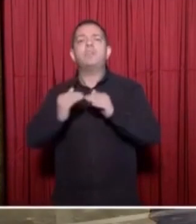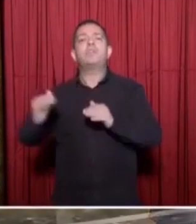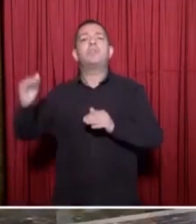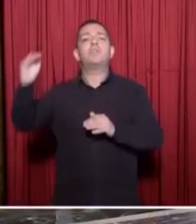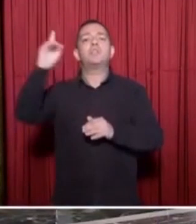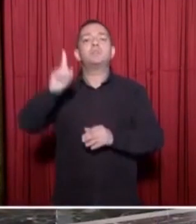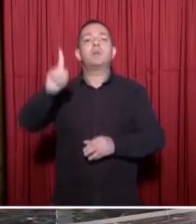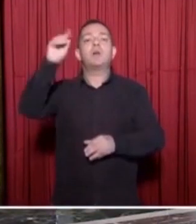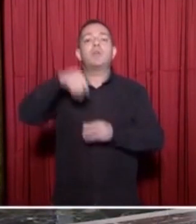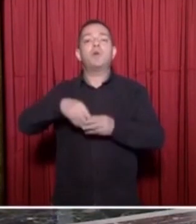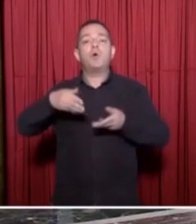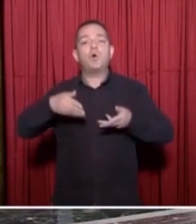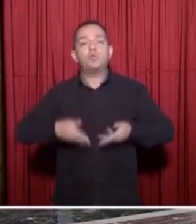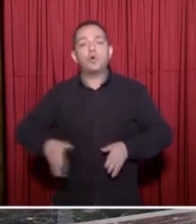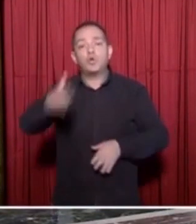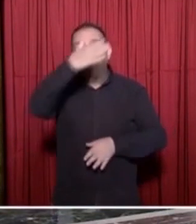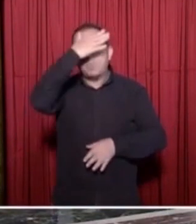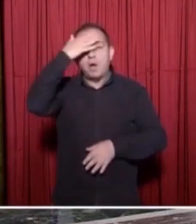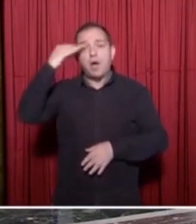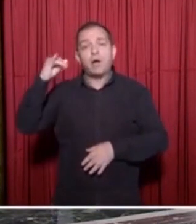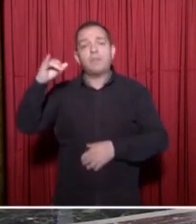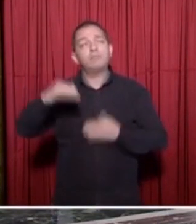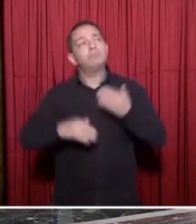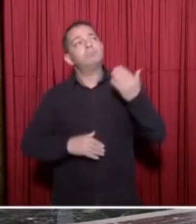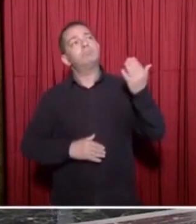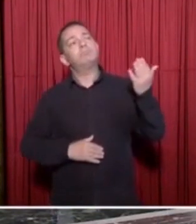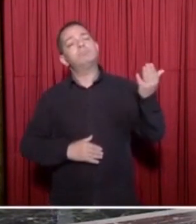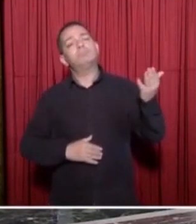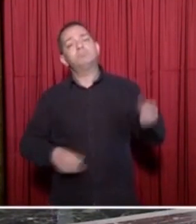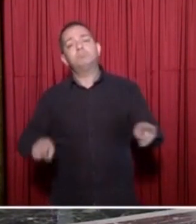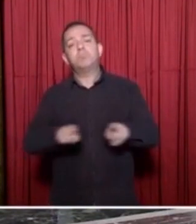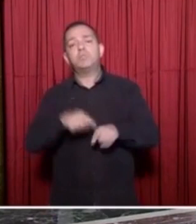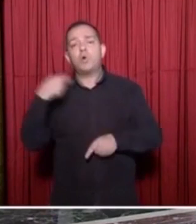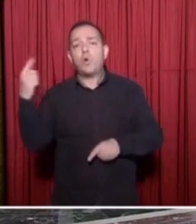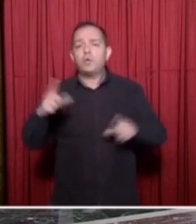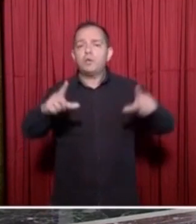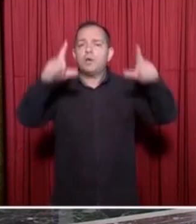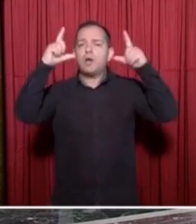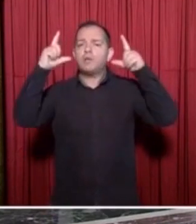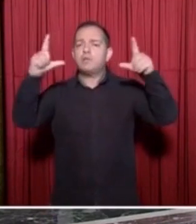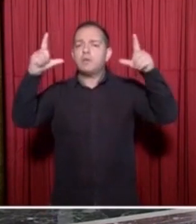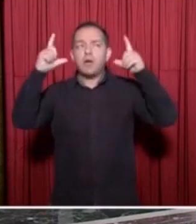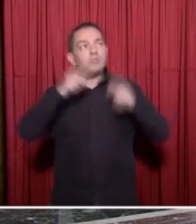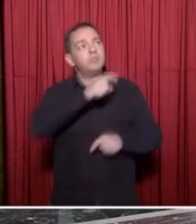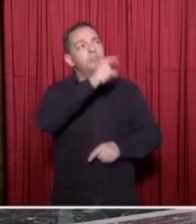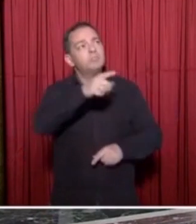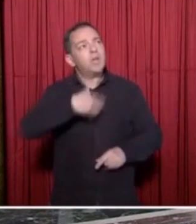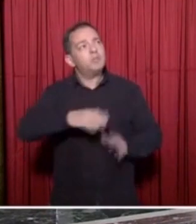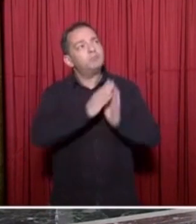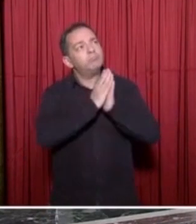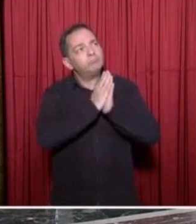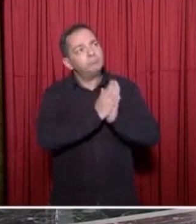Θεοτόκου και Άη Παρθένου Μαρίας, με τα πάντων των Αγίων